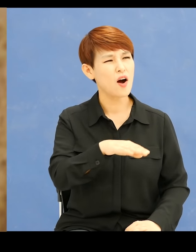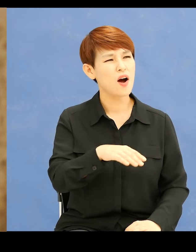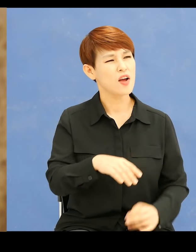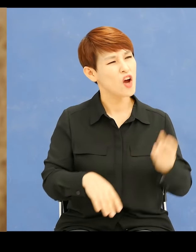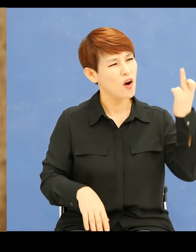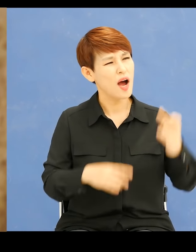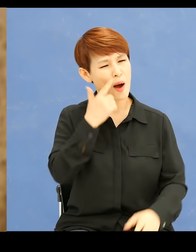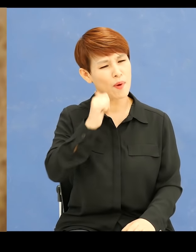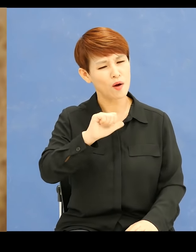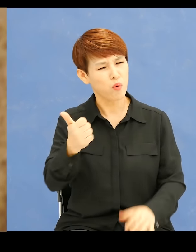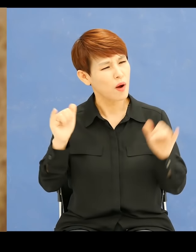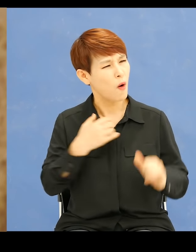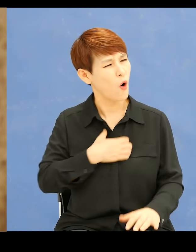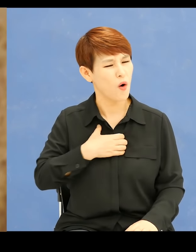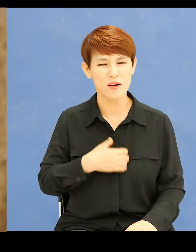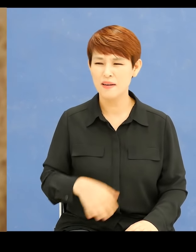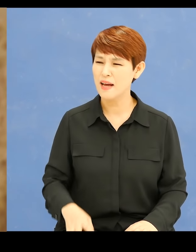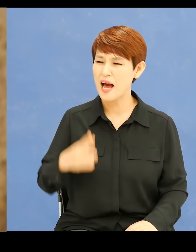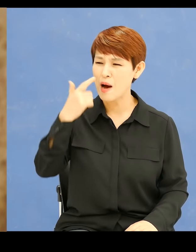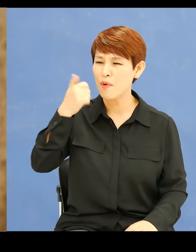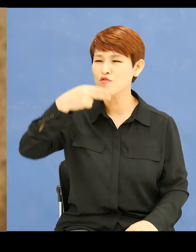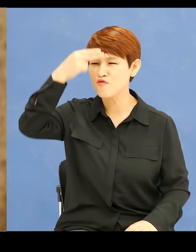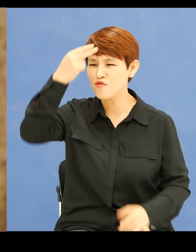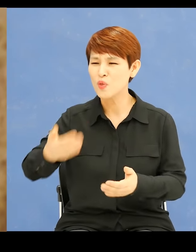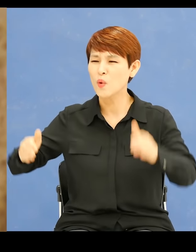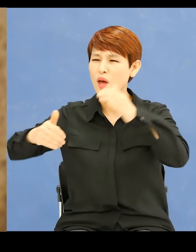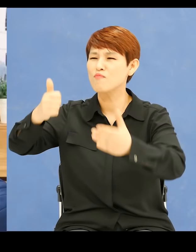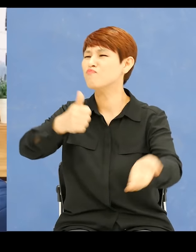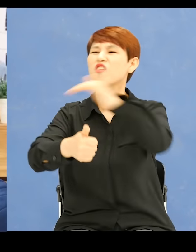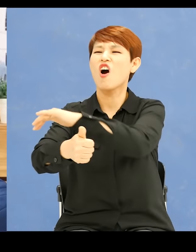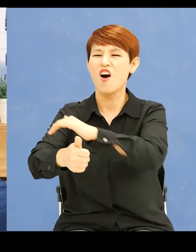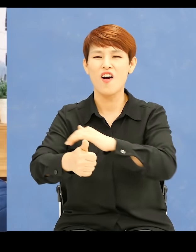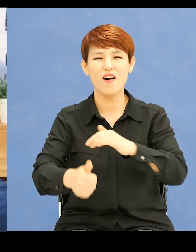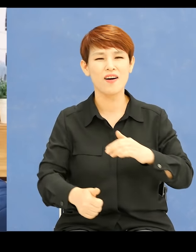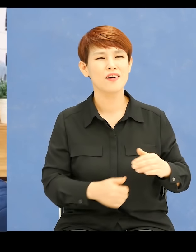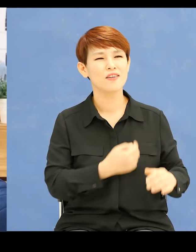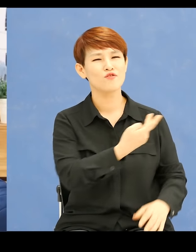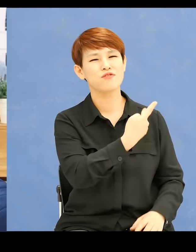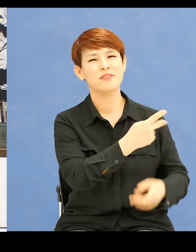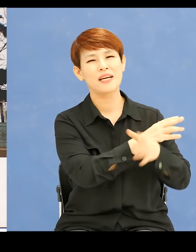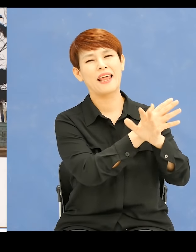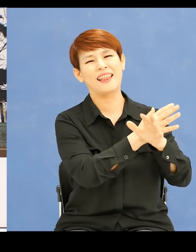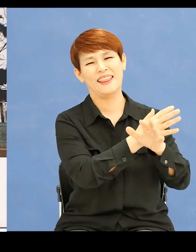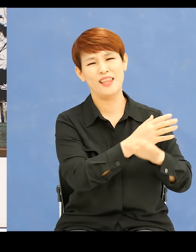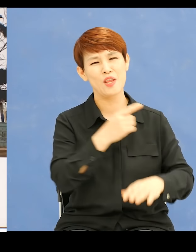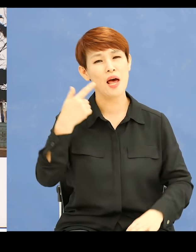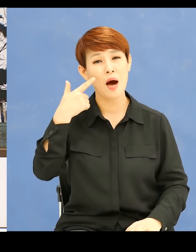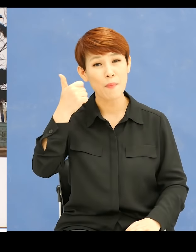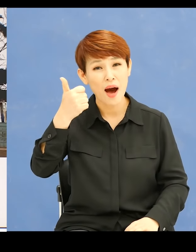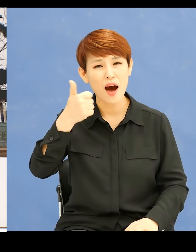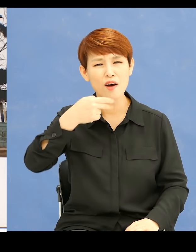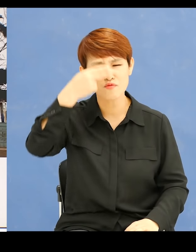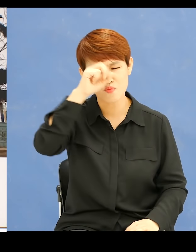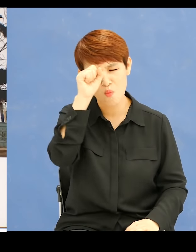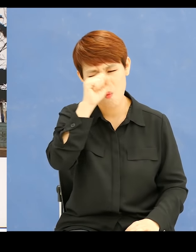형님 아버지 돌아가시면 어쩔고 그러면 뭘 어째 아버지 술독에 묻어야지 막 이러면서 이제 왔다 갔다 할 정도로 아버지 그